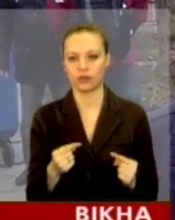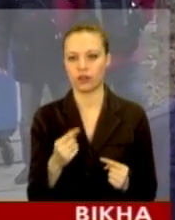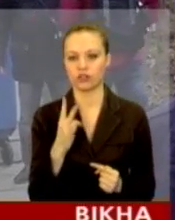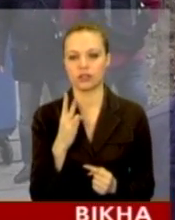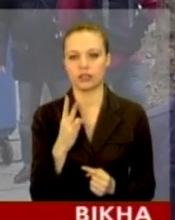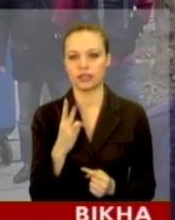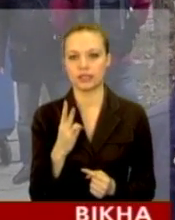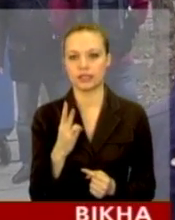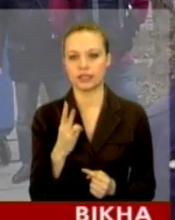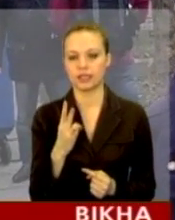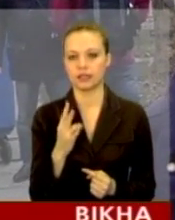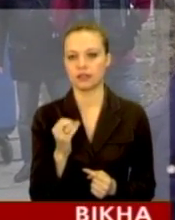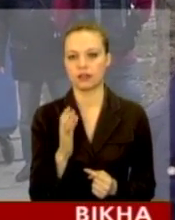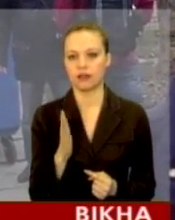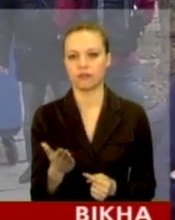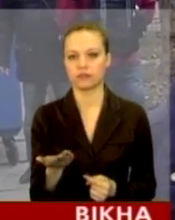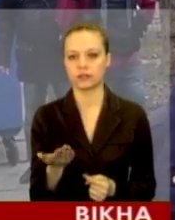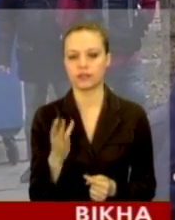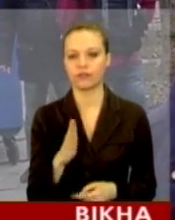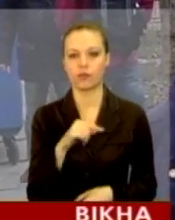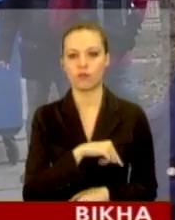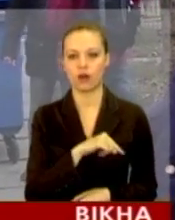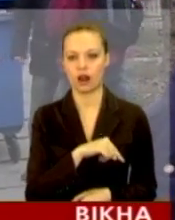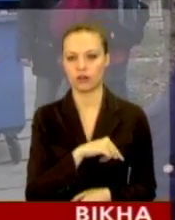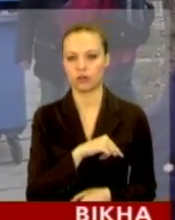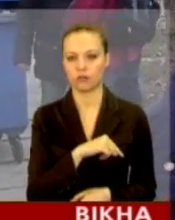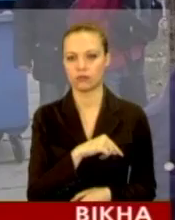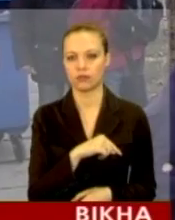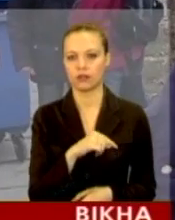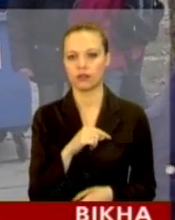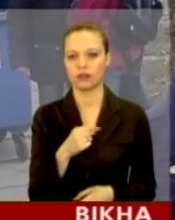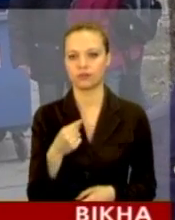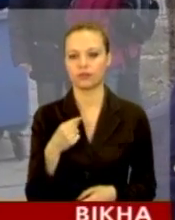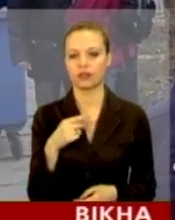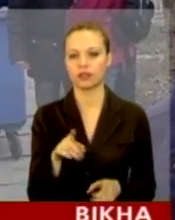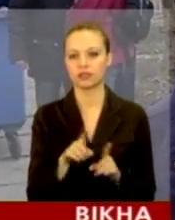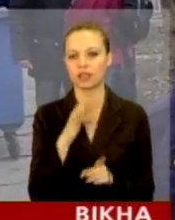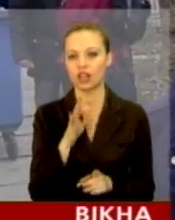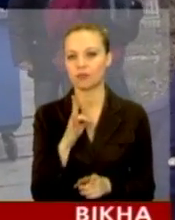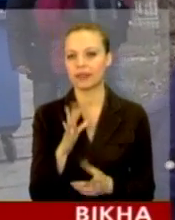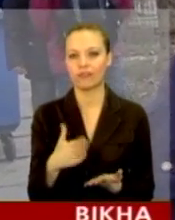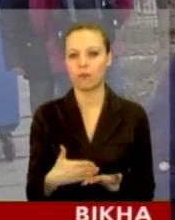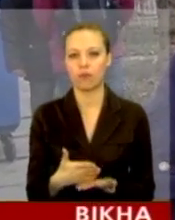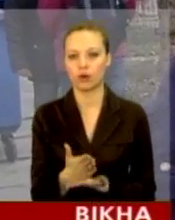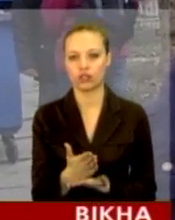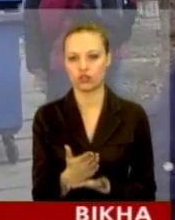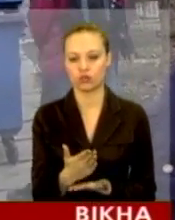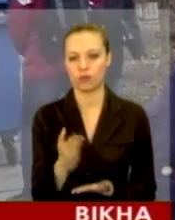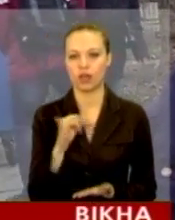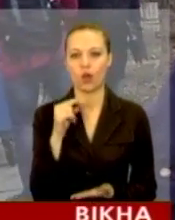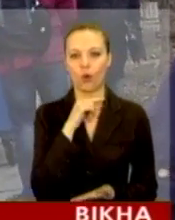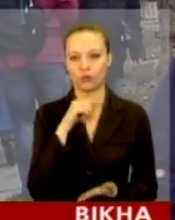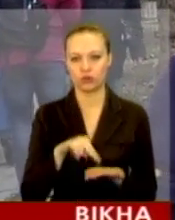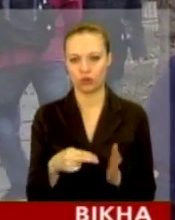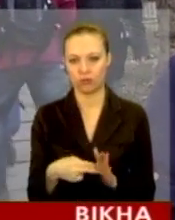ни в моральном, нравственном, так скажем, ни в политическом и